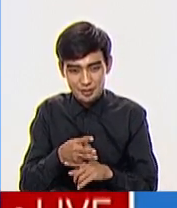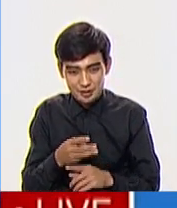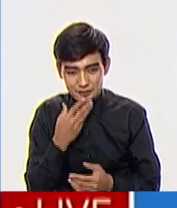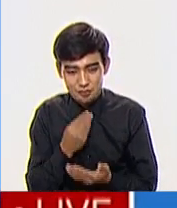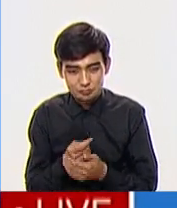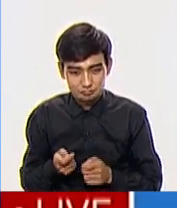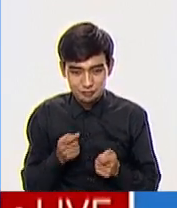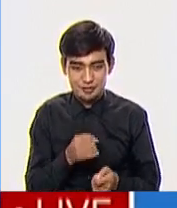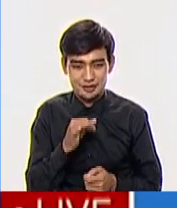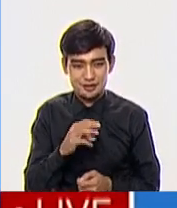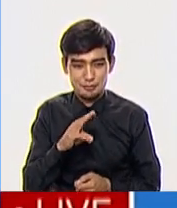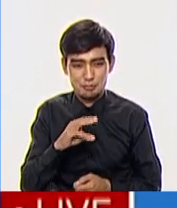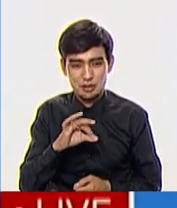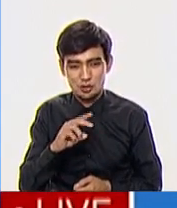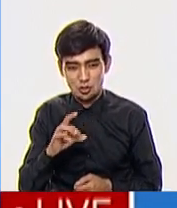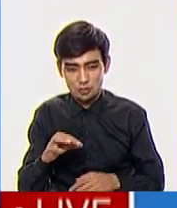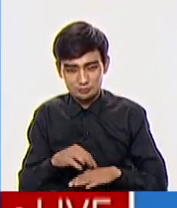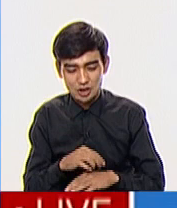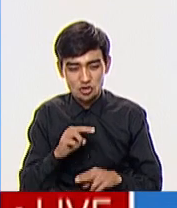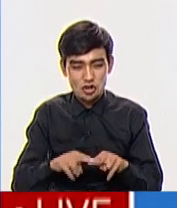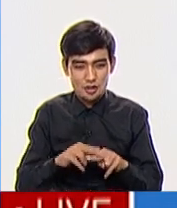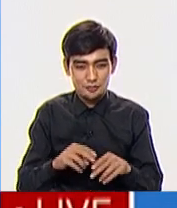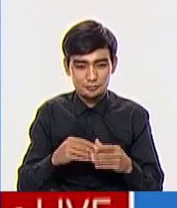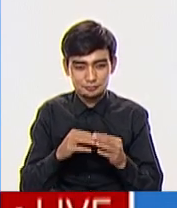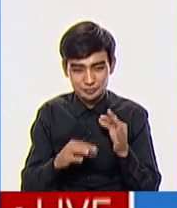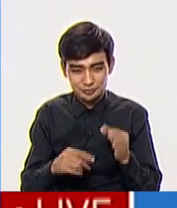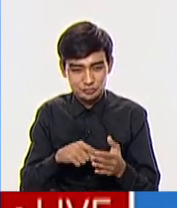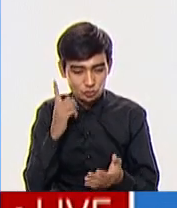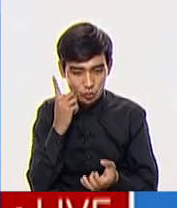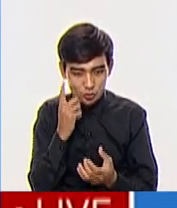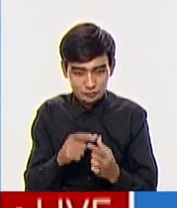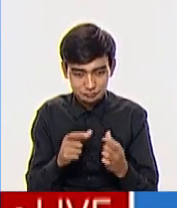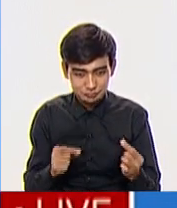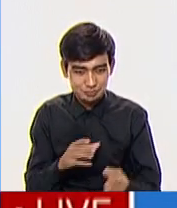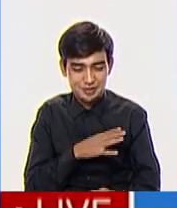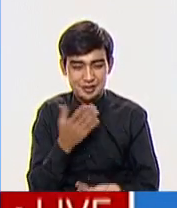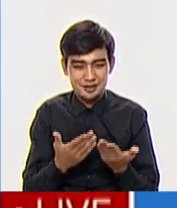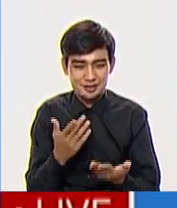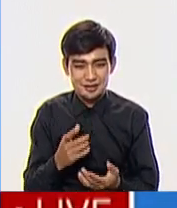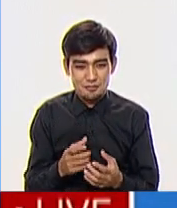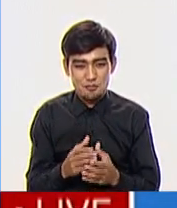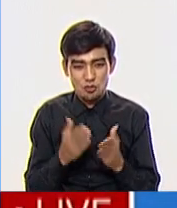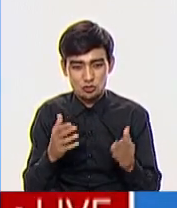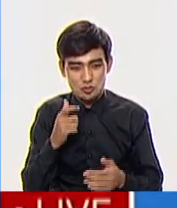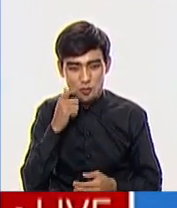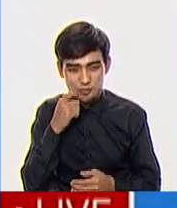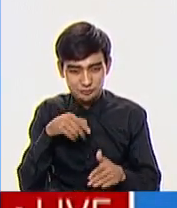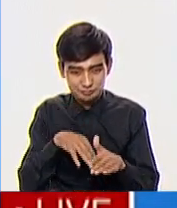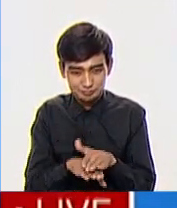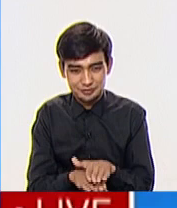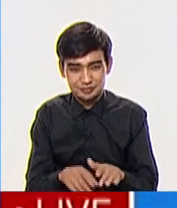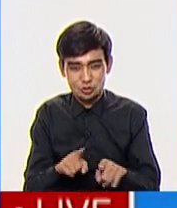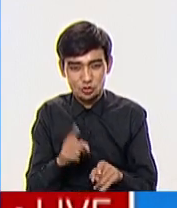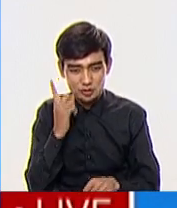келу, микроқұлақ қаптар, шоколад қағазына қапталған смартфондар, үлкен өлшемді кроссовкаға ұлтарақ ретінде